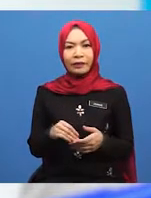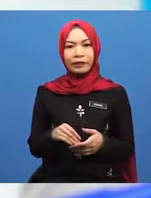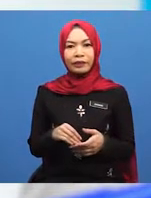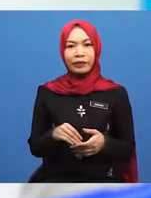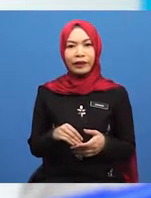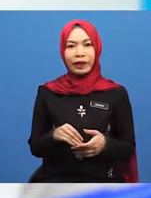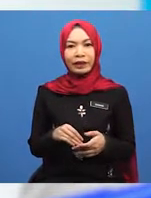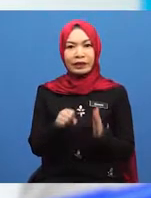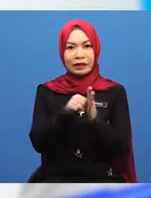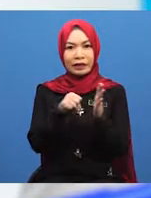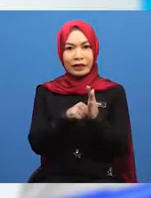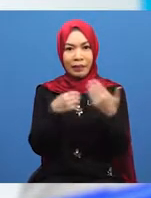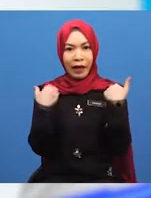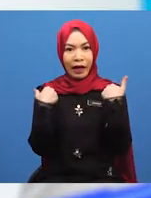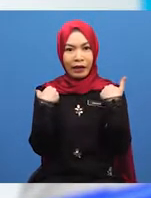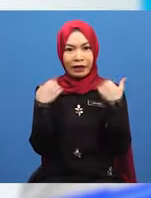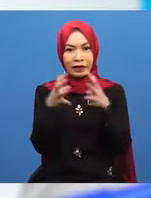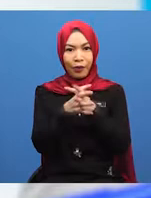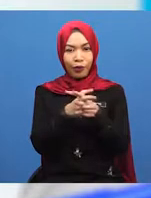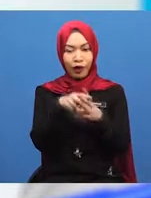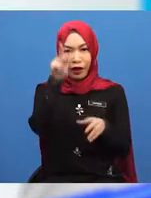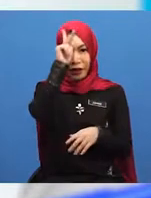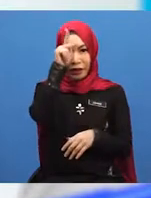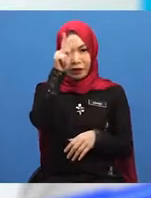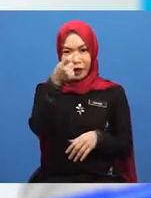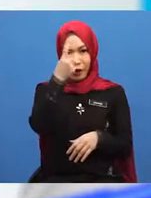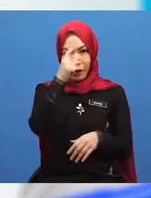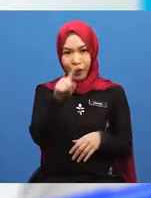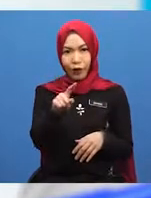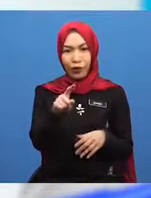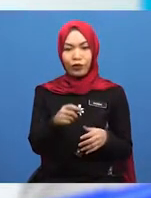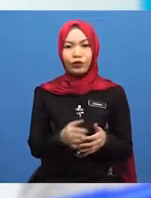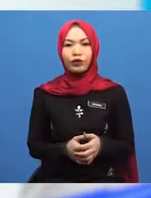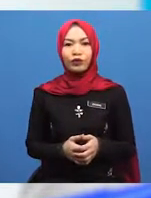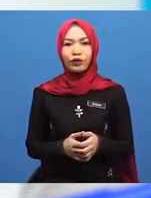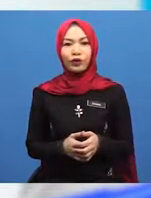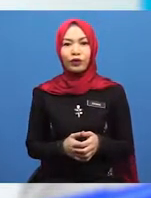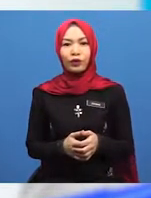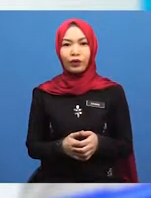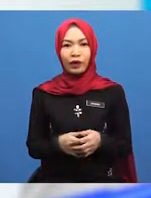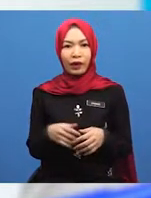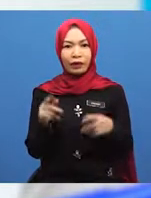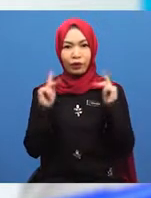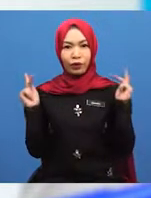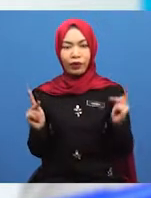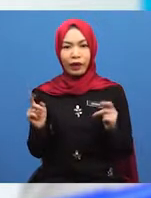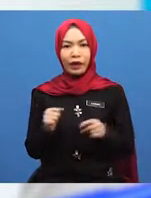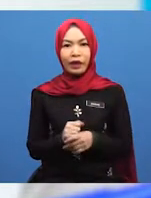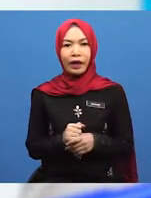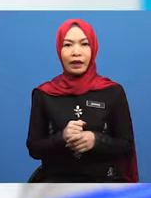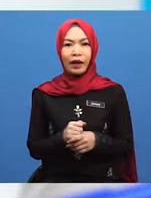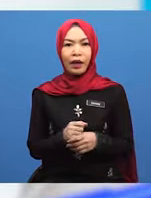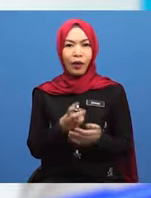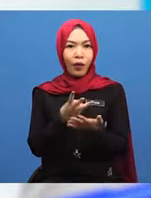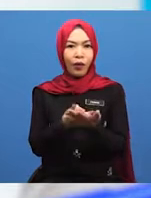tetap, wujudlah campur tangan kerajaan untuk menstabilkan nilai wang dengan menetapkan kadar pertukaran